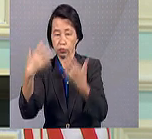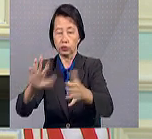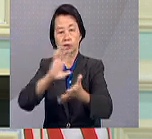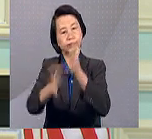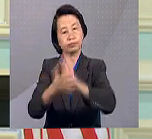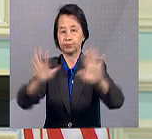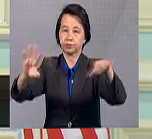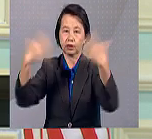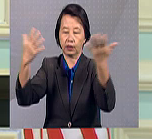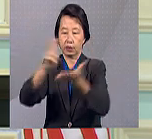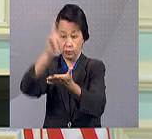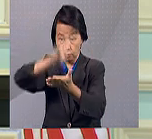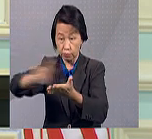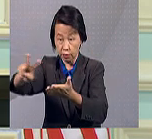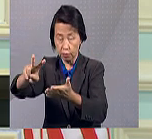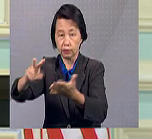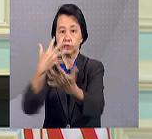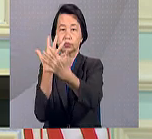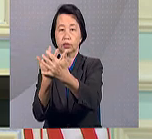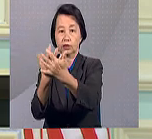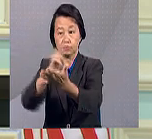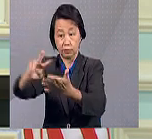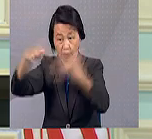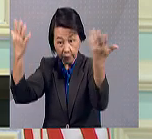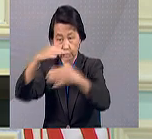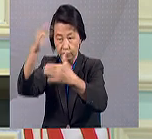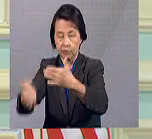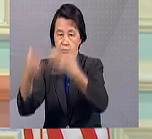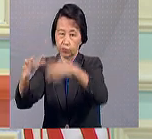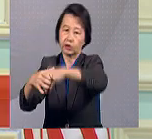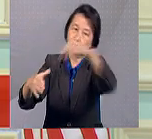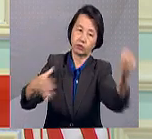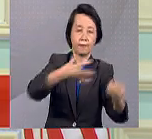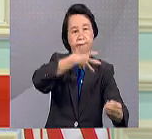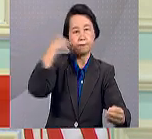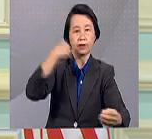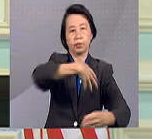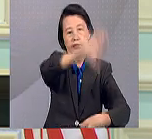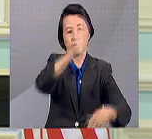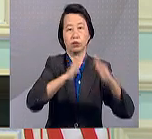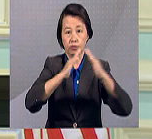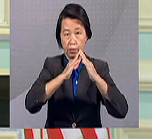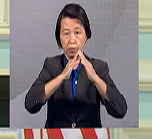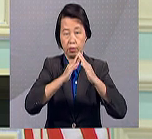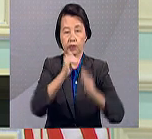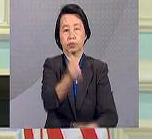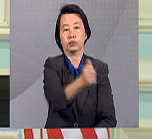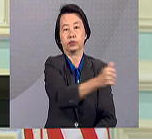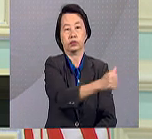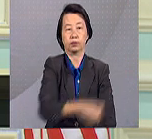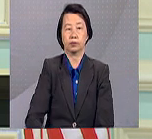selesai menjalani proses kuarantin wajib dan telah dibenarkan pulang ke rumah